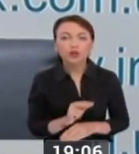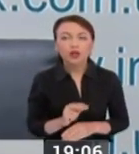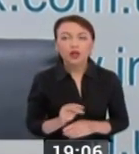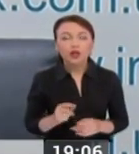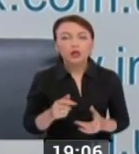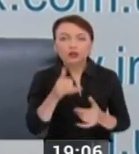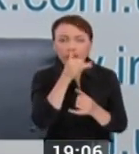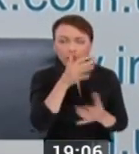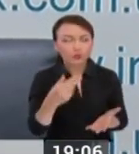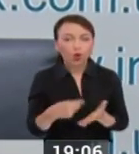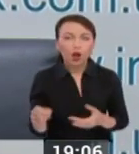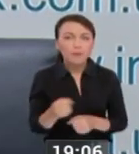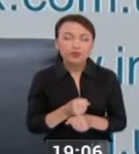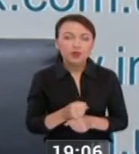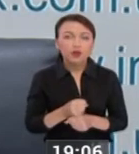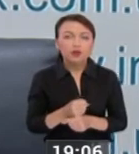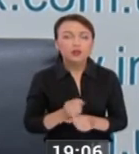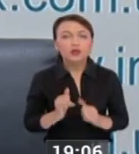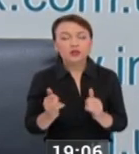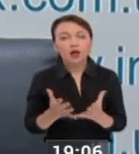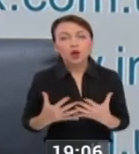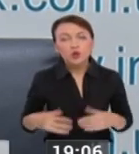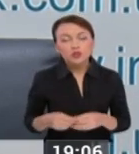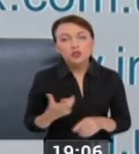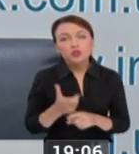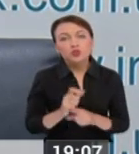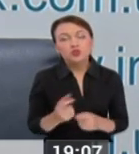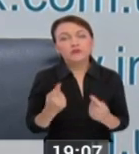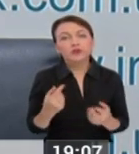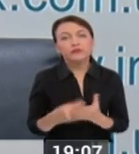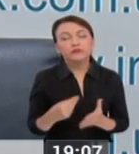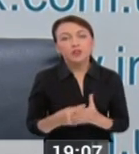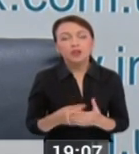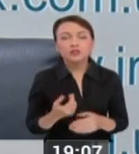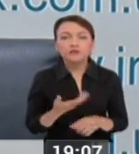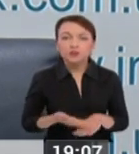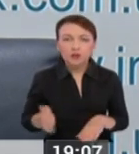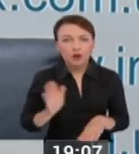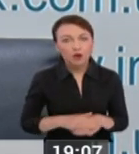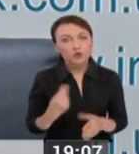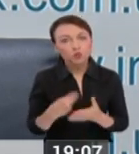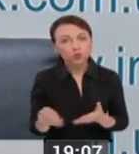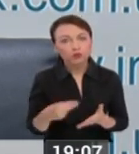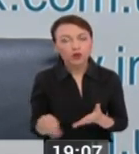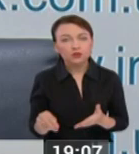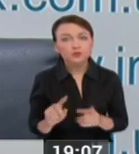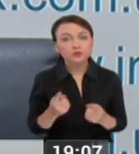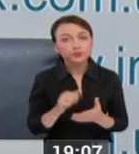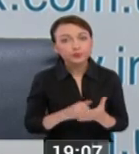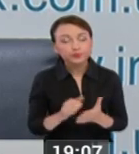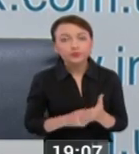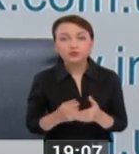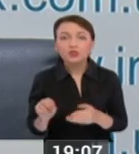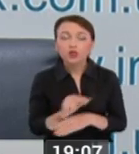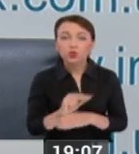недоступне в аптеках. І для родин це дуже великий фінансовий тягар купувати їх, тому що